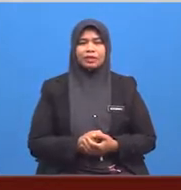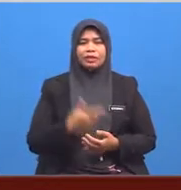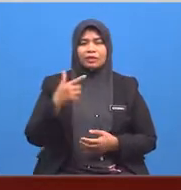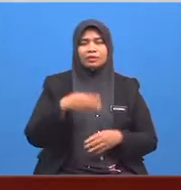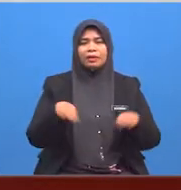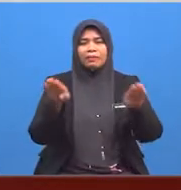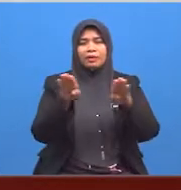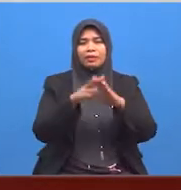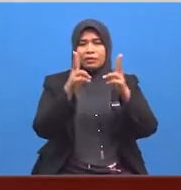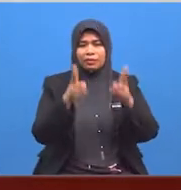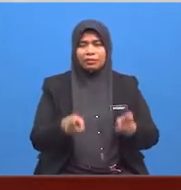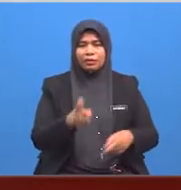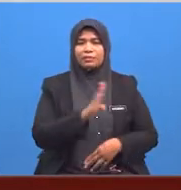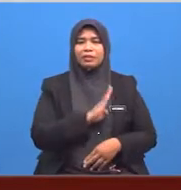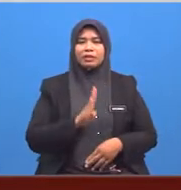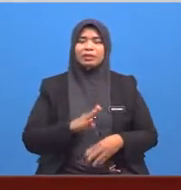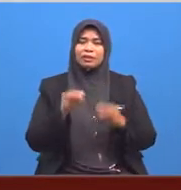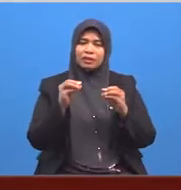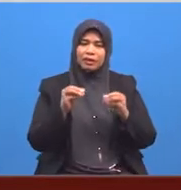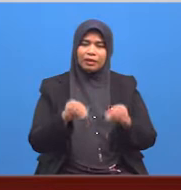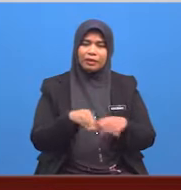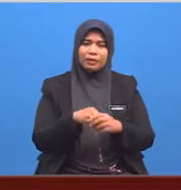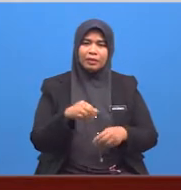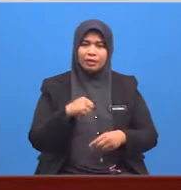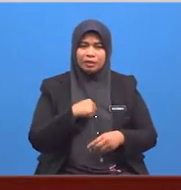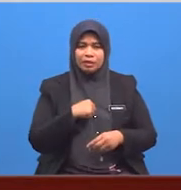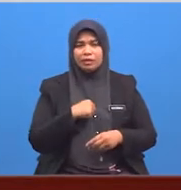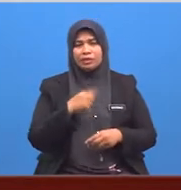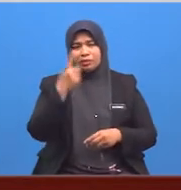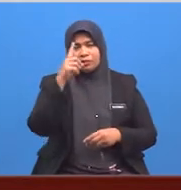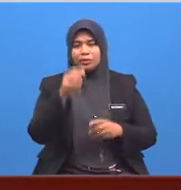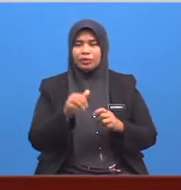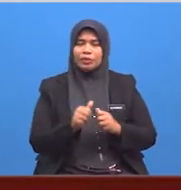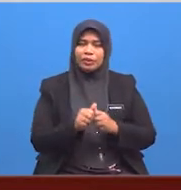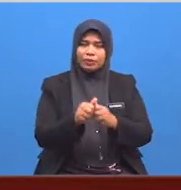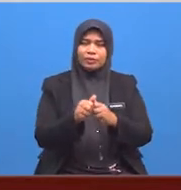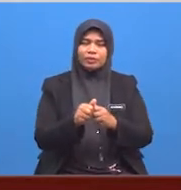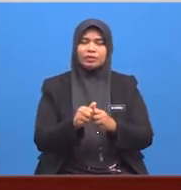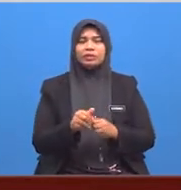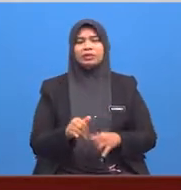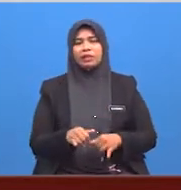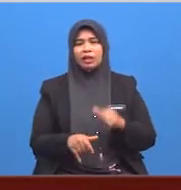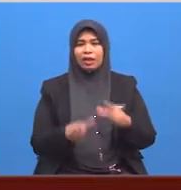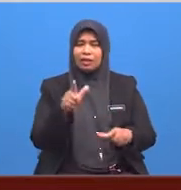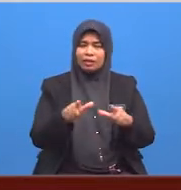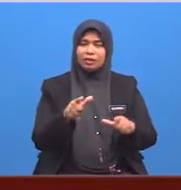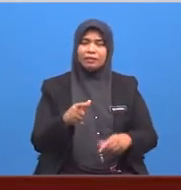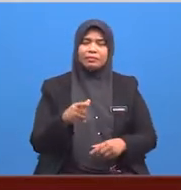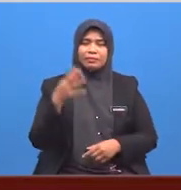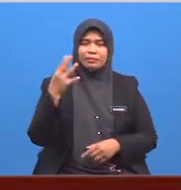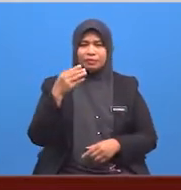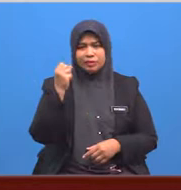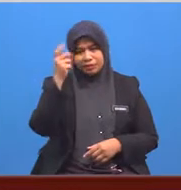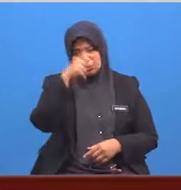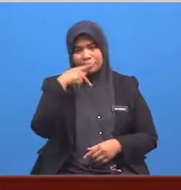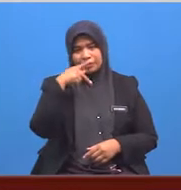sebagai Ummat Baginda Tanamkan dalam diri kita untuk mengikut jejak pribadinya kena Pulau